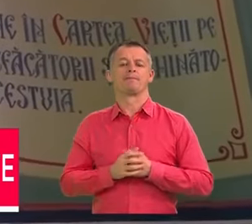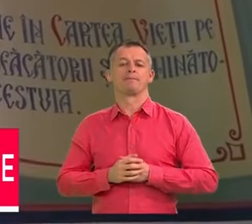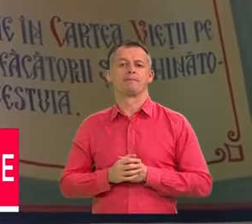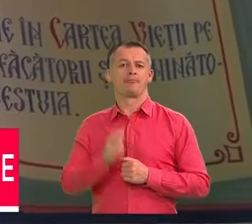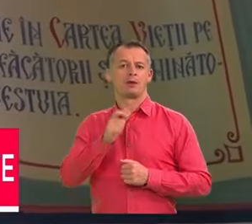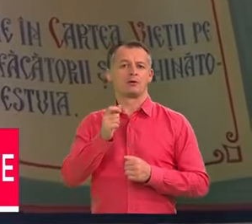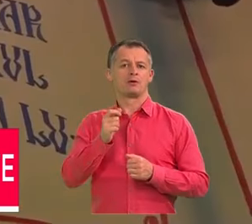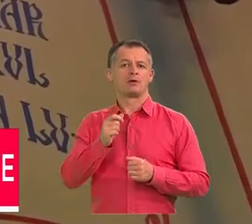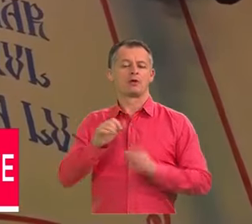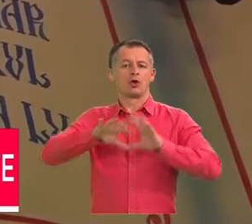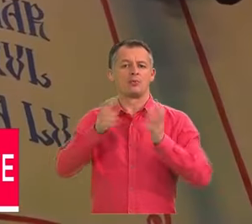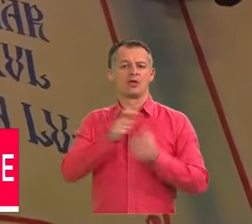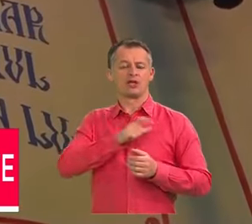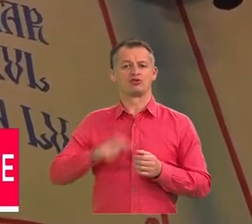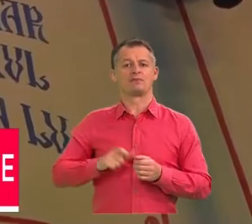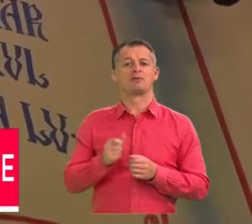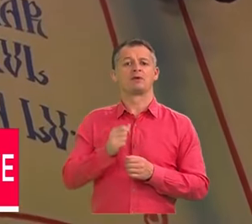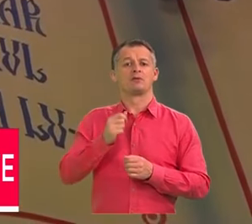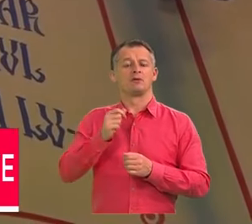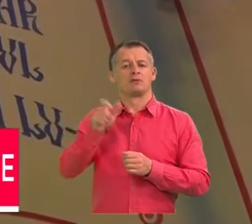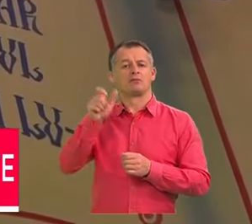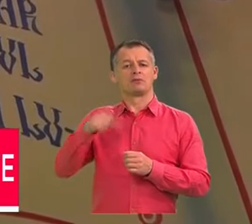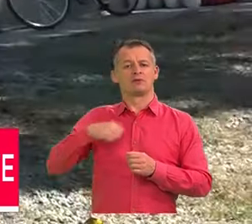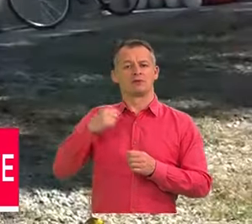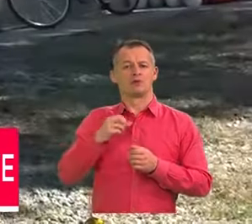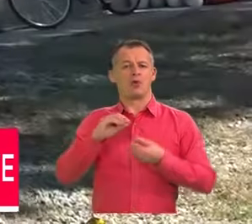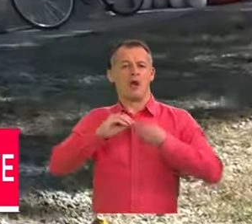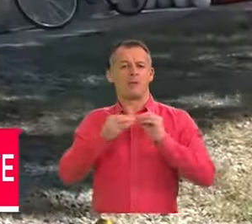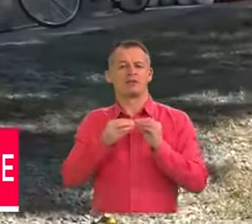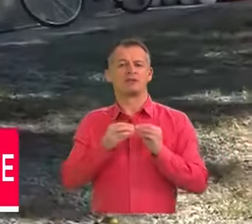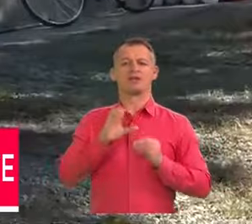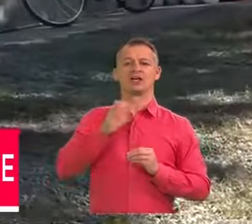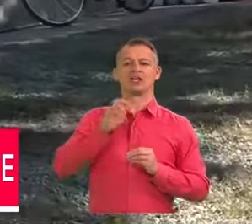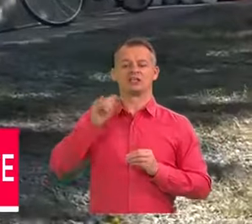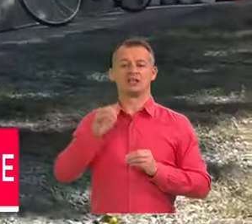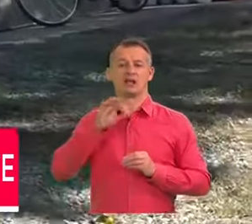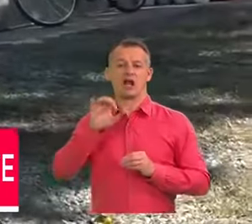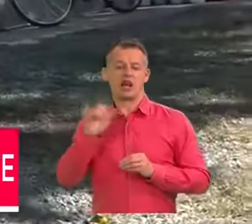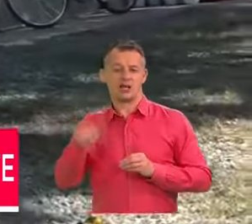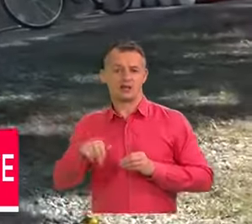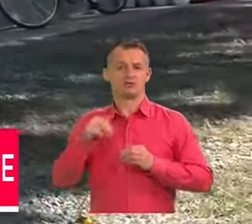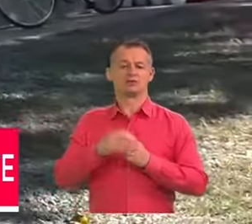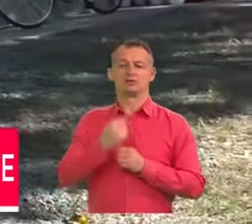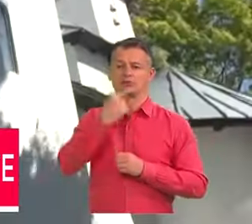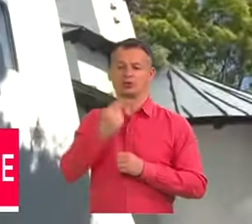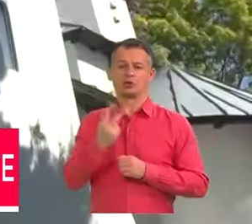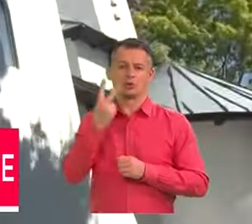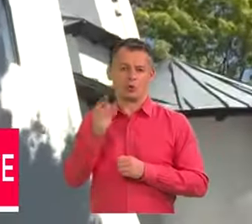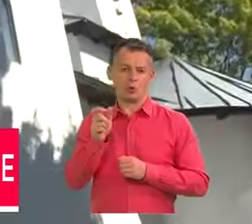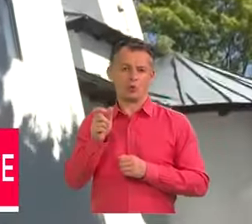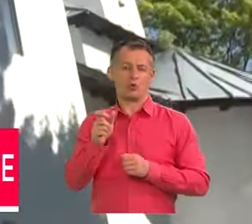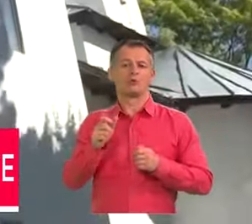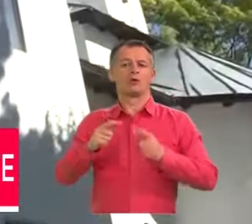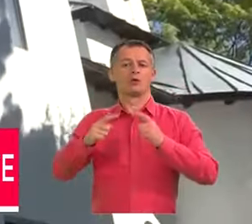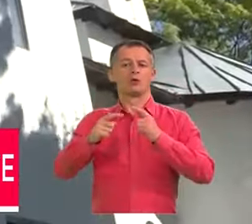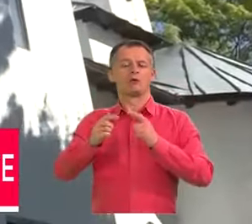Cristi Călin, un tânăr exclus din monahism și două facultăți de teologie, susțin reprezentanții celor două episcopii vizate de